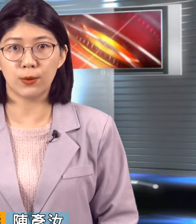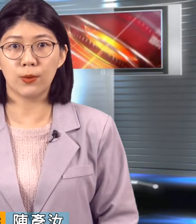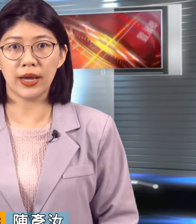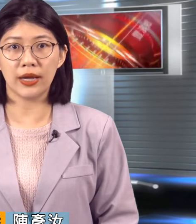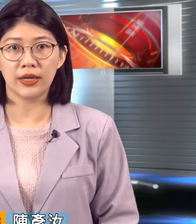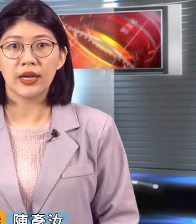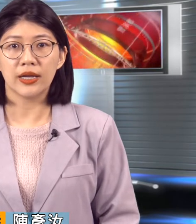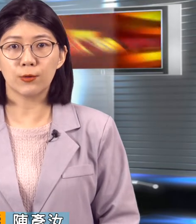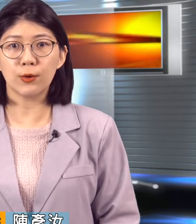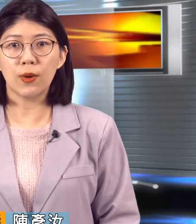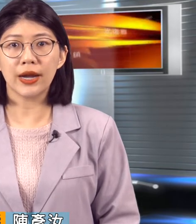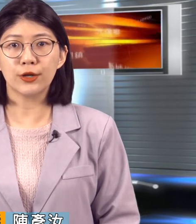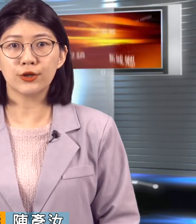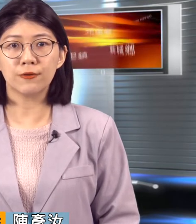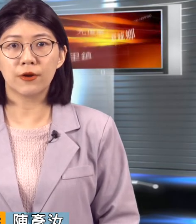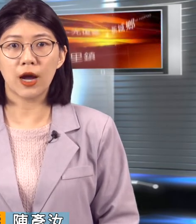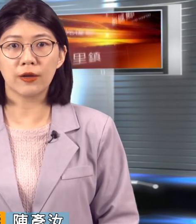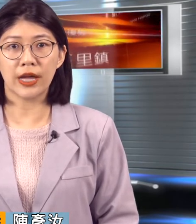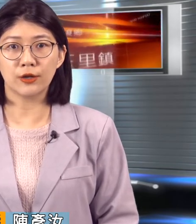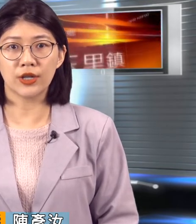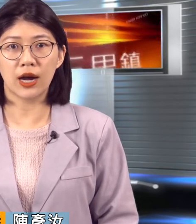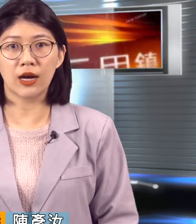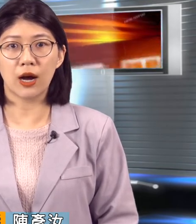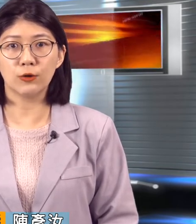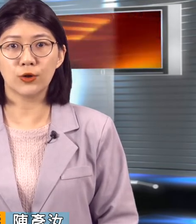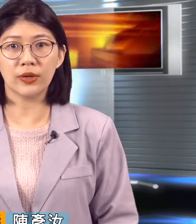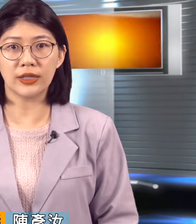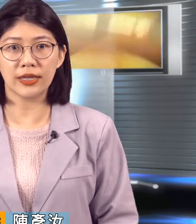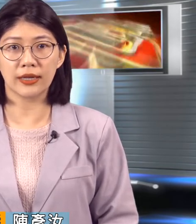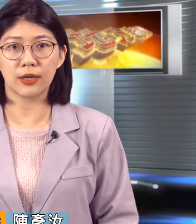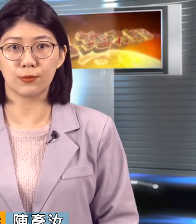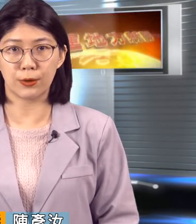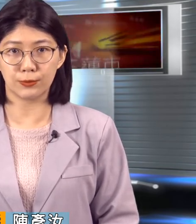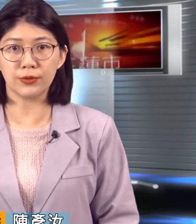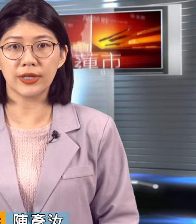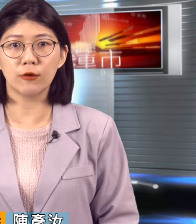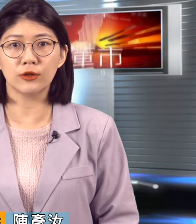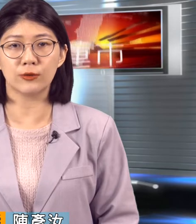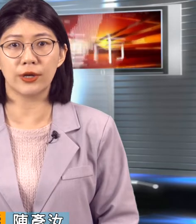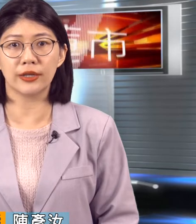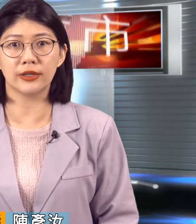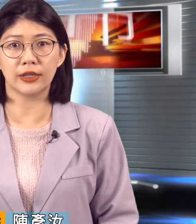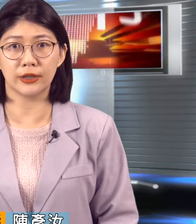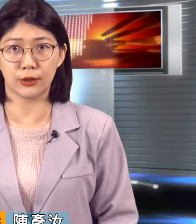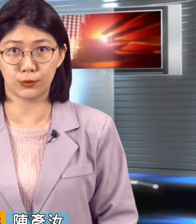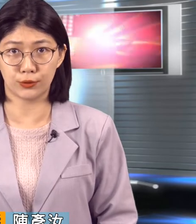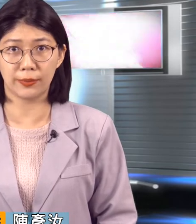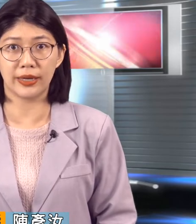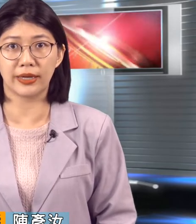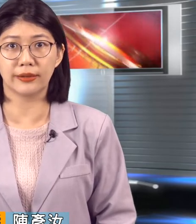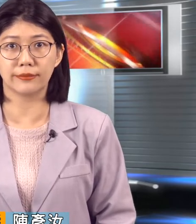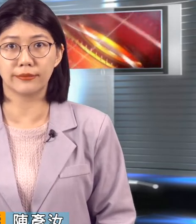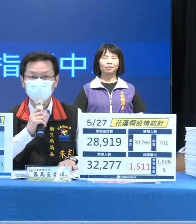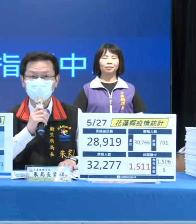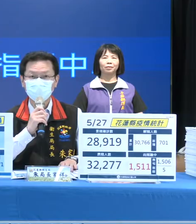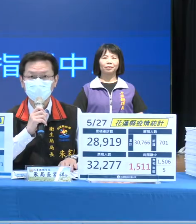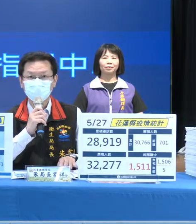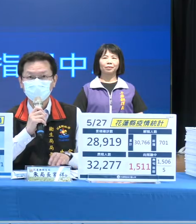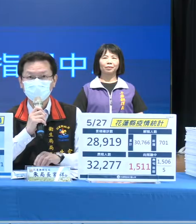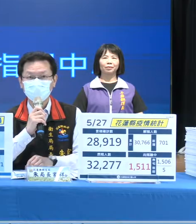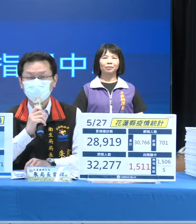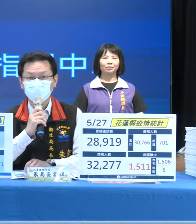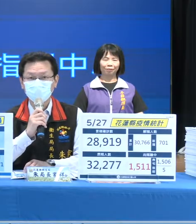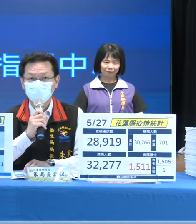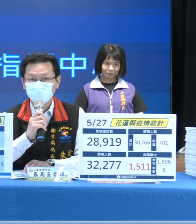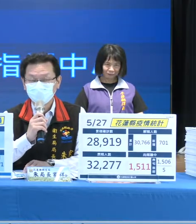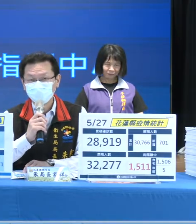300多位，也对花莲是否要延长高中以下的远距教学进行说明。 新冠疫